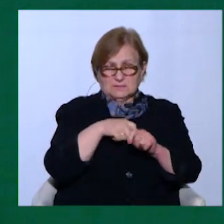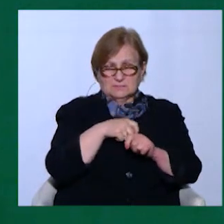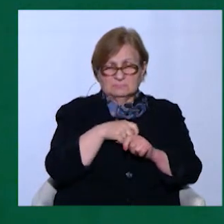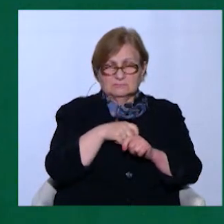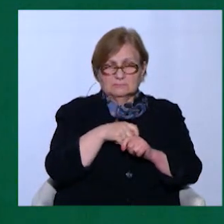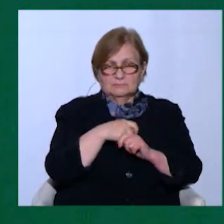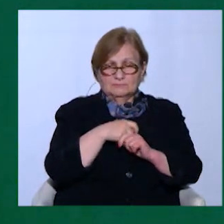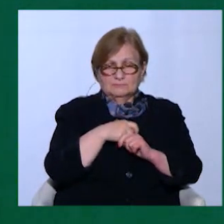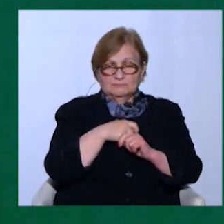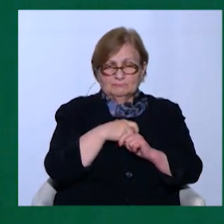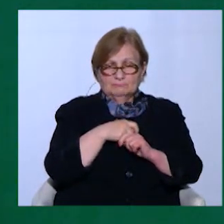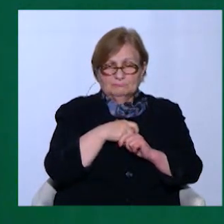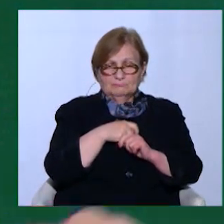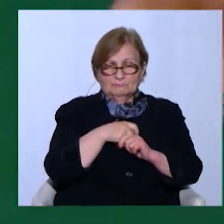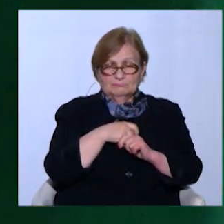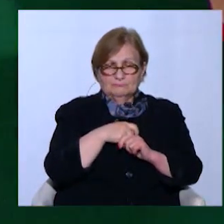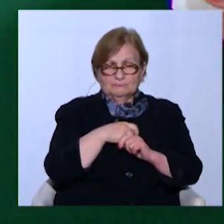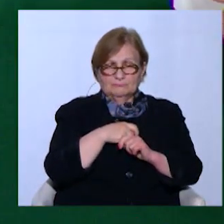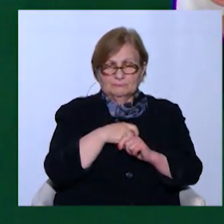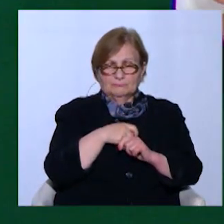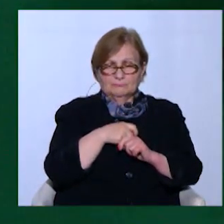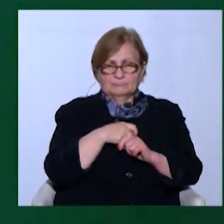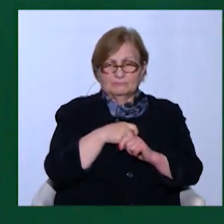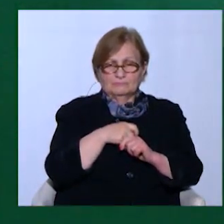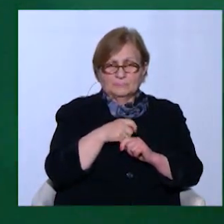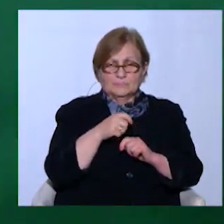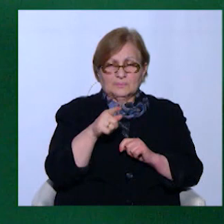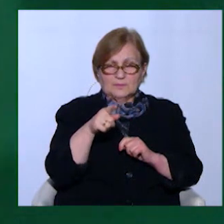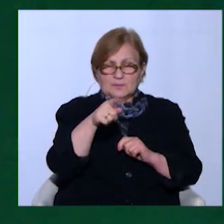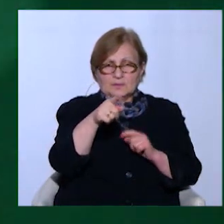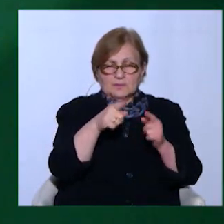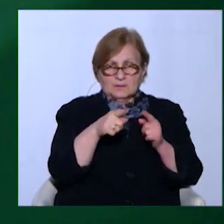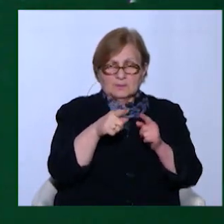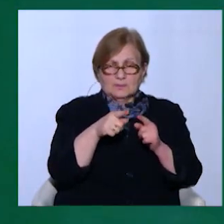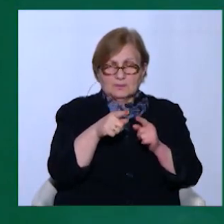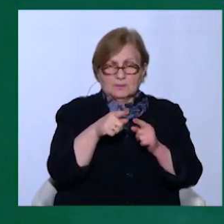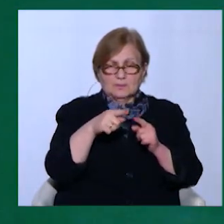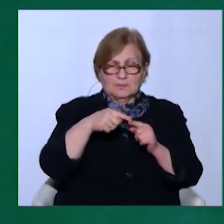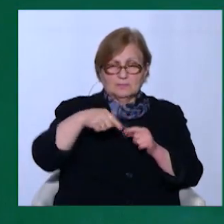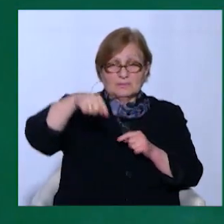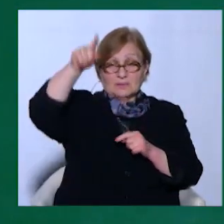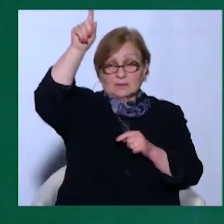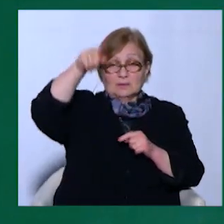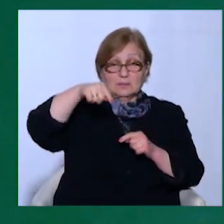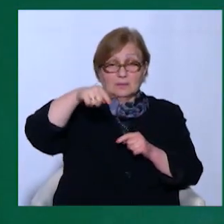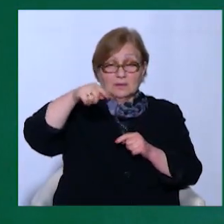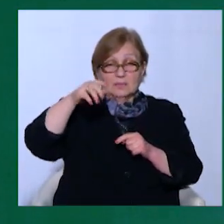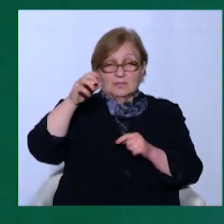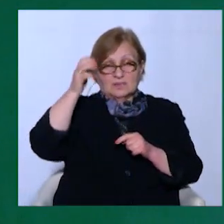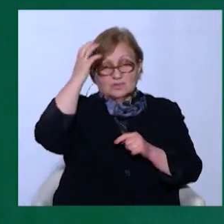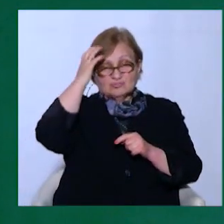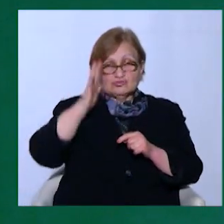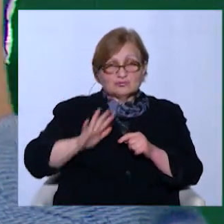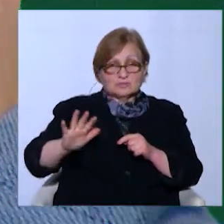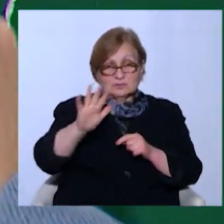მთელი 68. ანუ ეს თუ არის და პირამიდის ჩრდილი არის 100